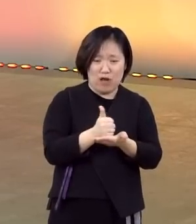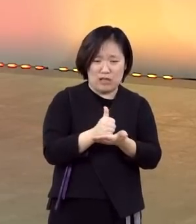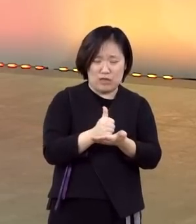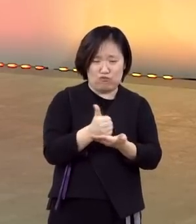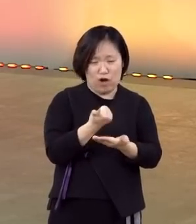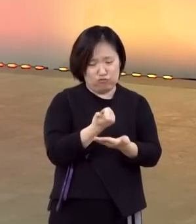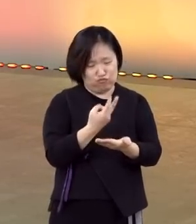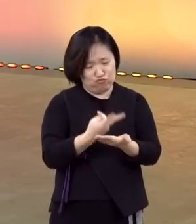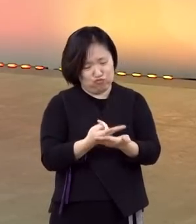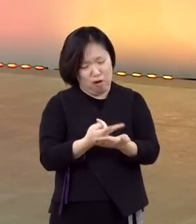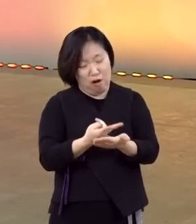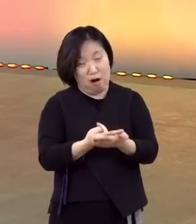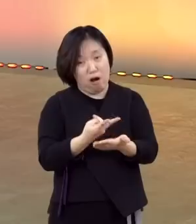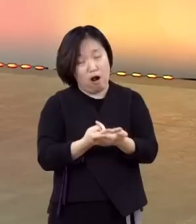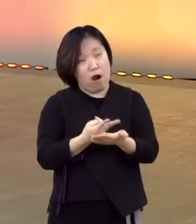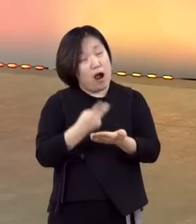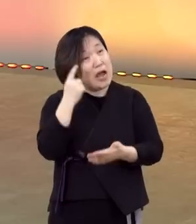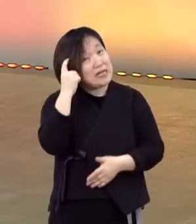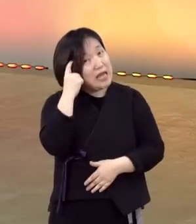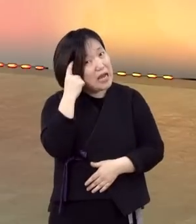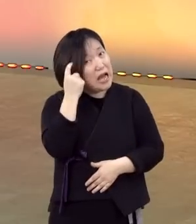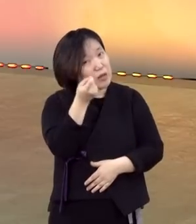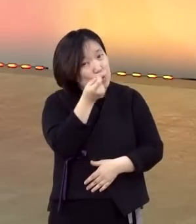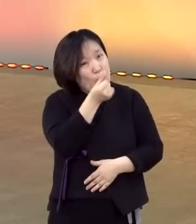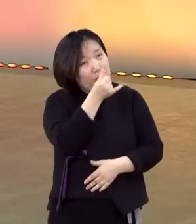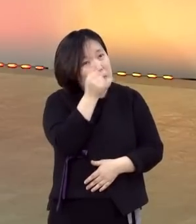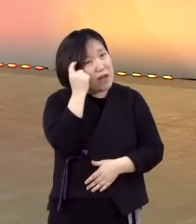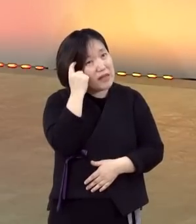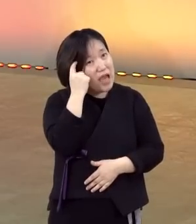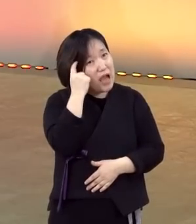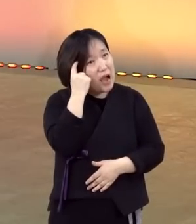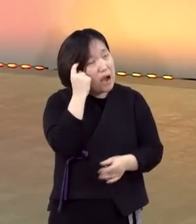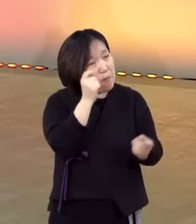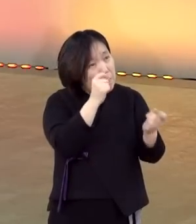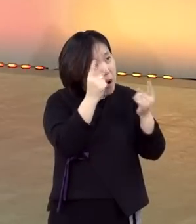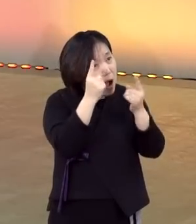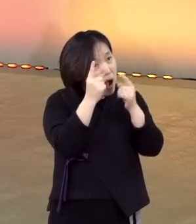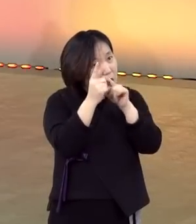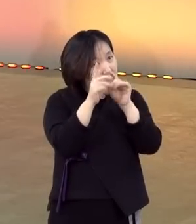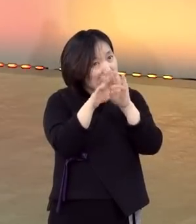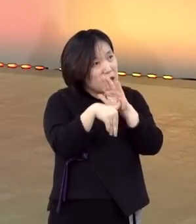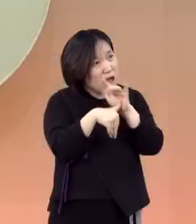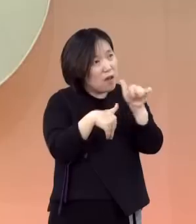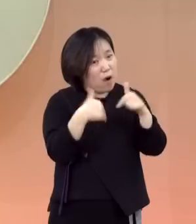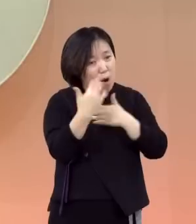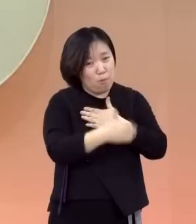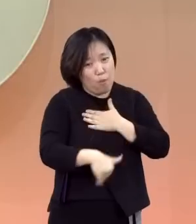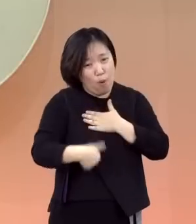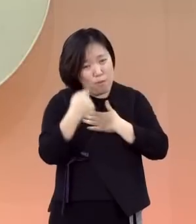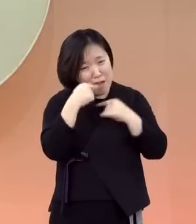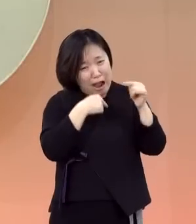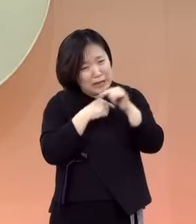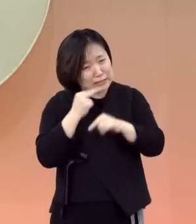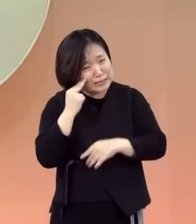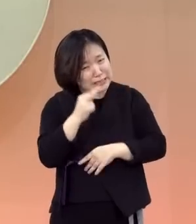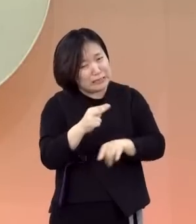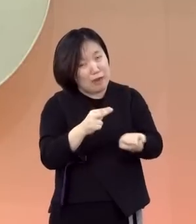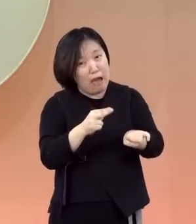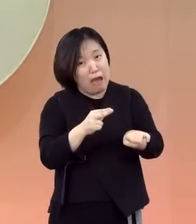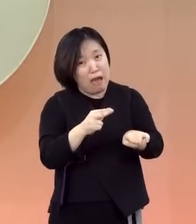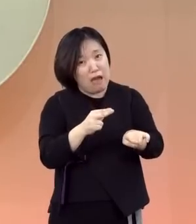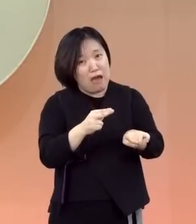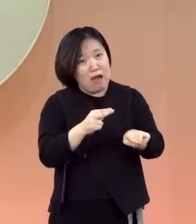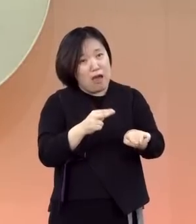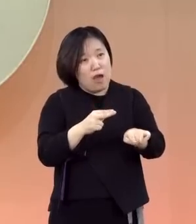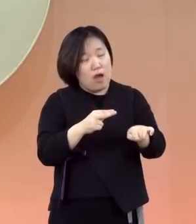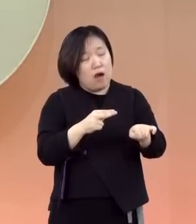중환자실에누워있던그는 의식이돌아올때마다 간절히